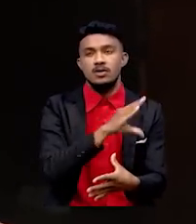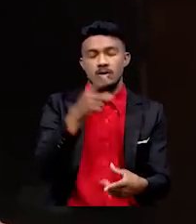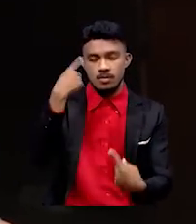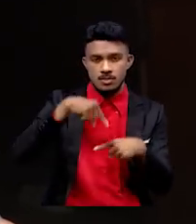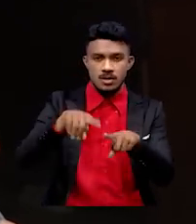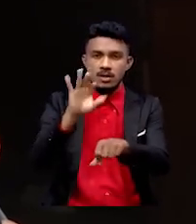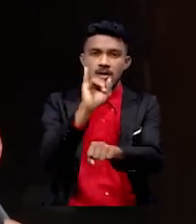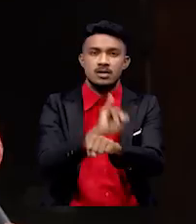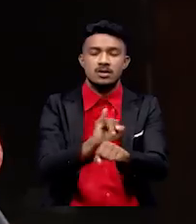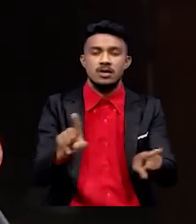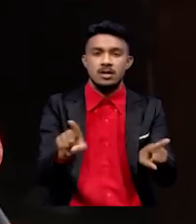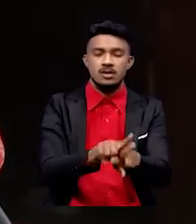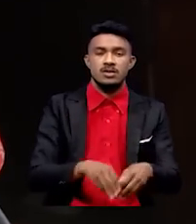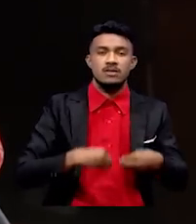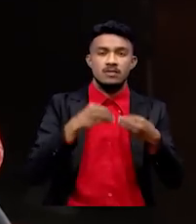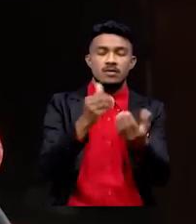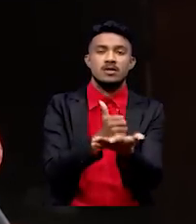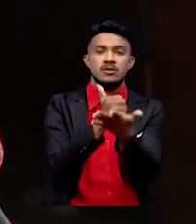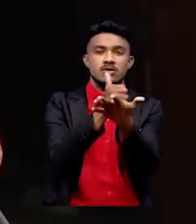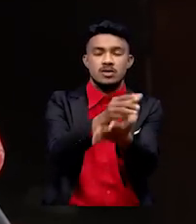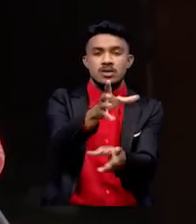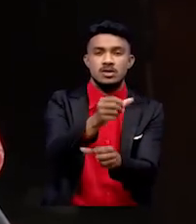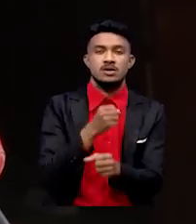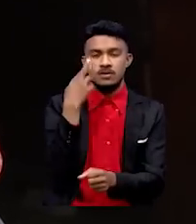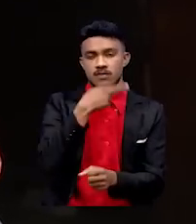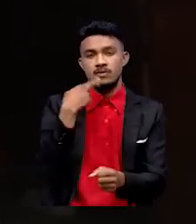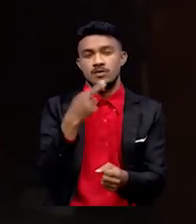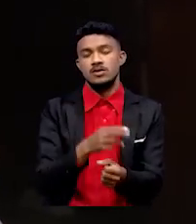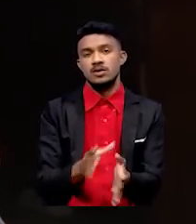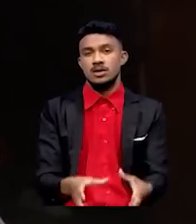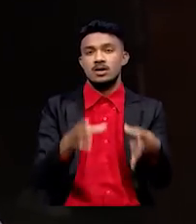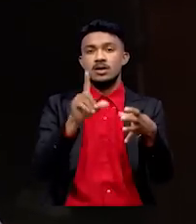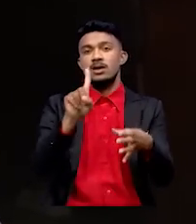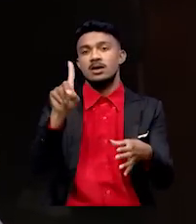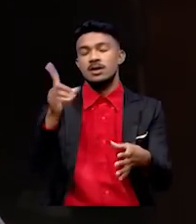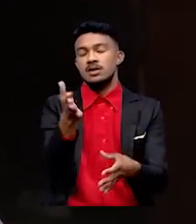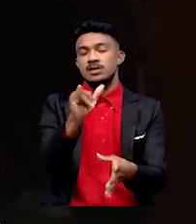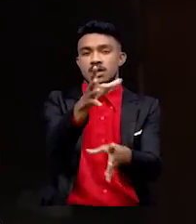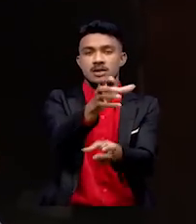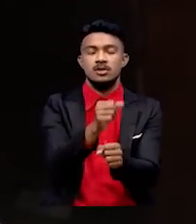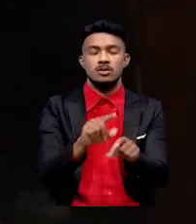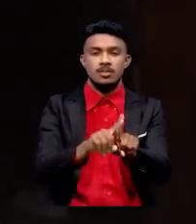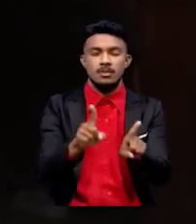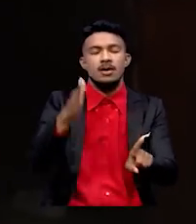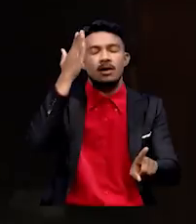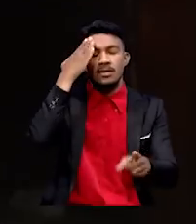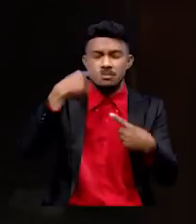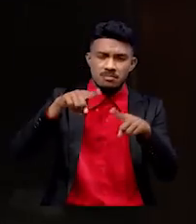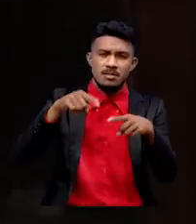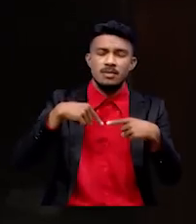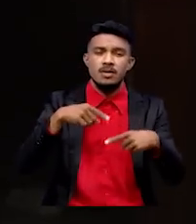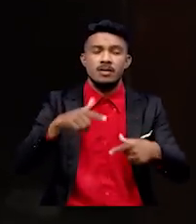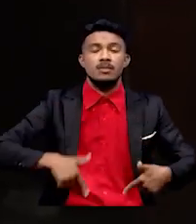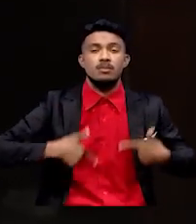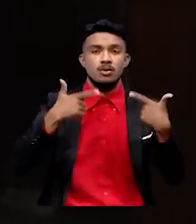makanya foho apa ya hutu si mu fos karon idira masih si mu duni maybe ini nih tak hanuin ba mai durante ni muris lo